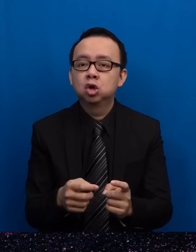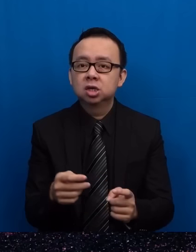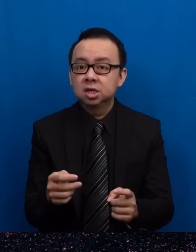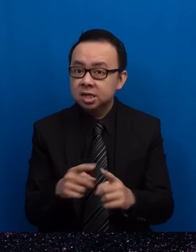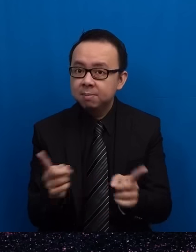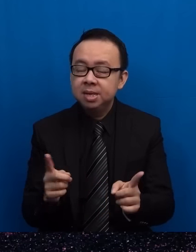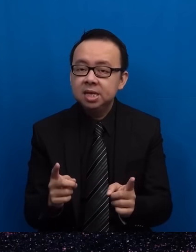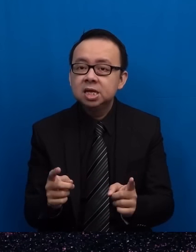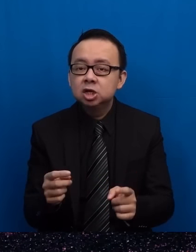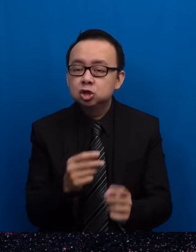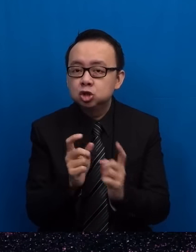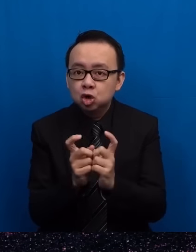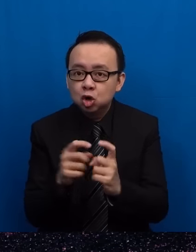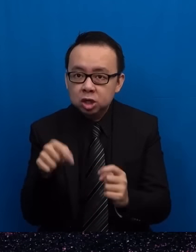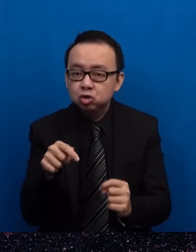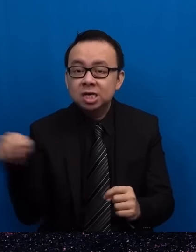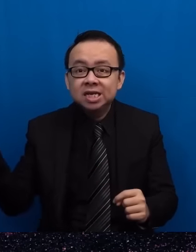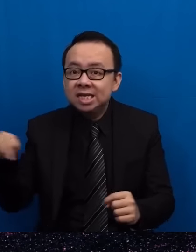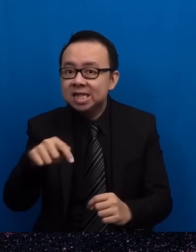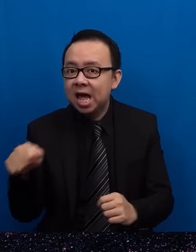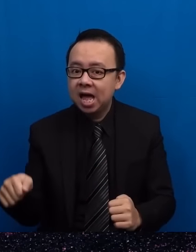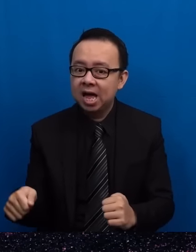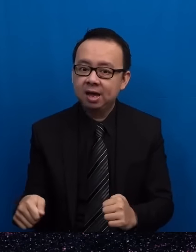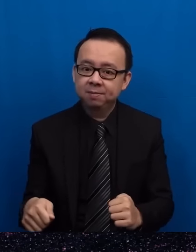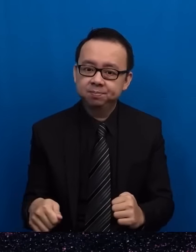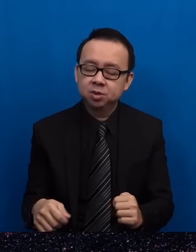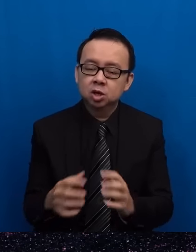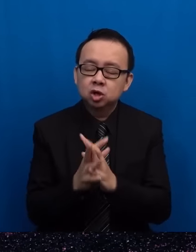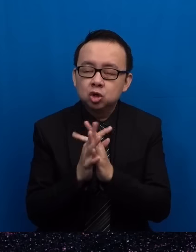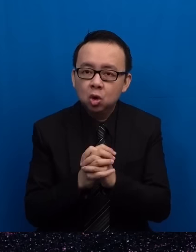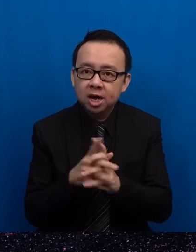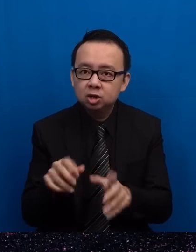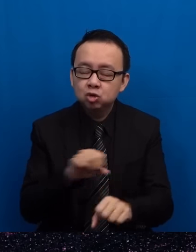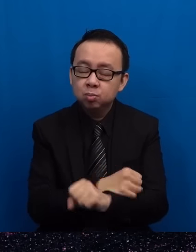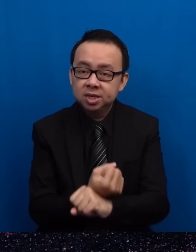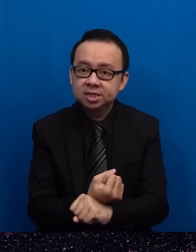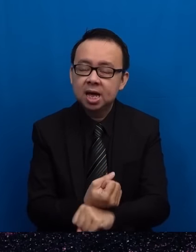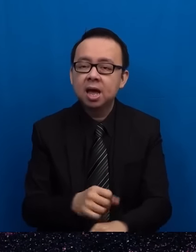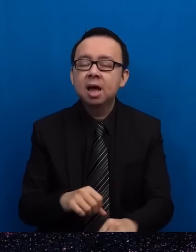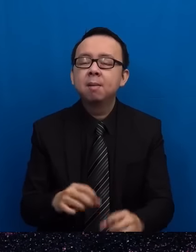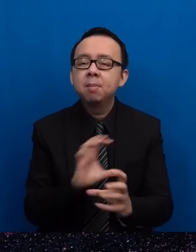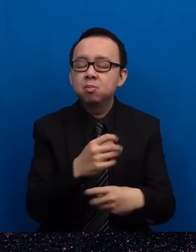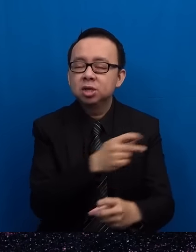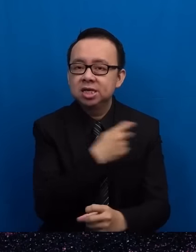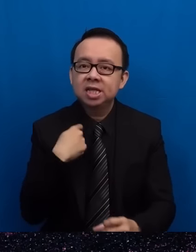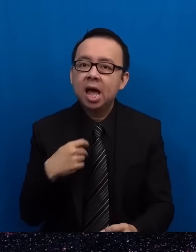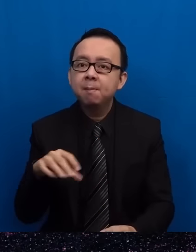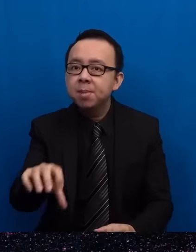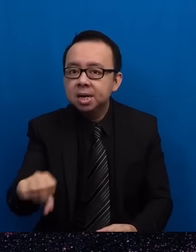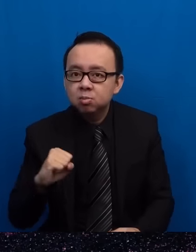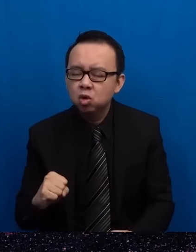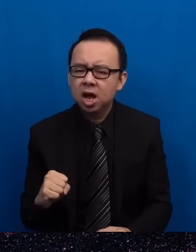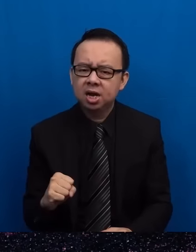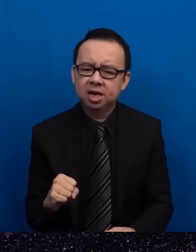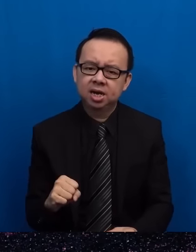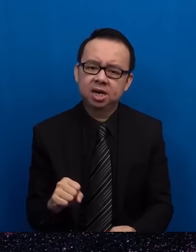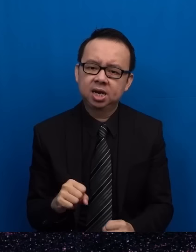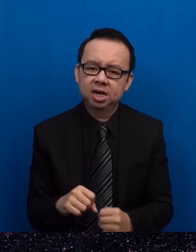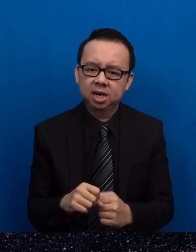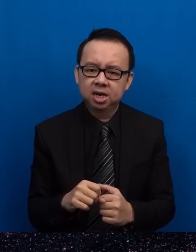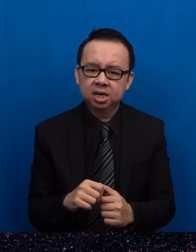ilustrasi. Doa bisa membuat kita menemukan. We could find what we've been